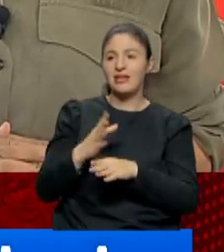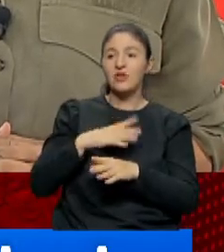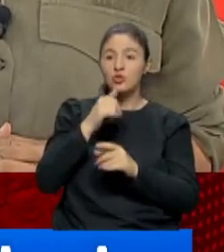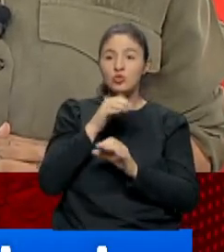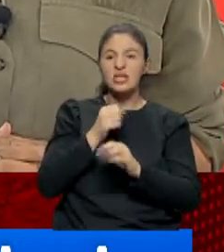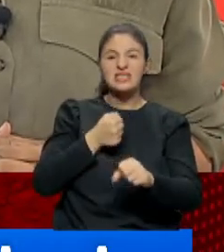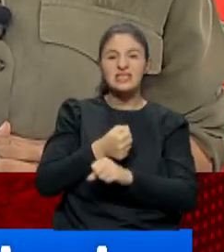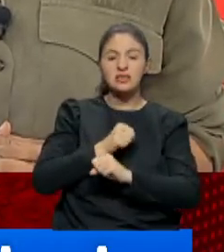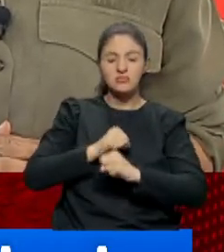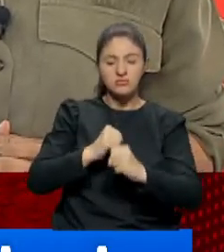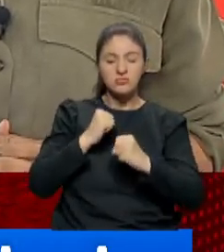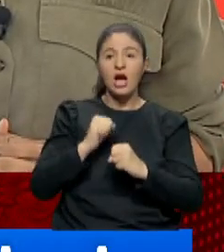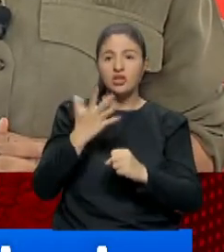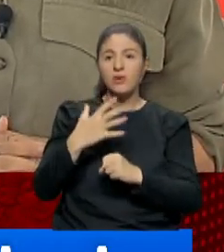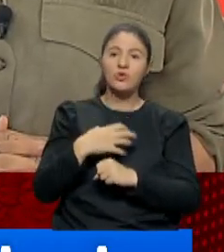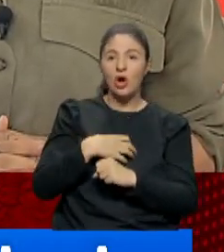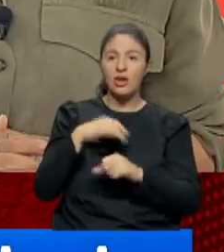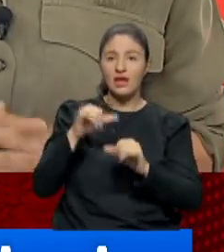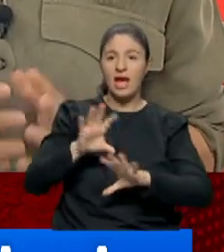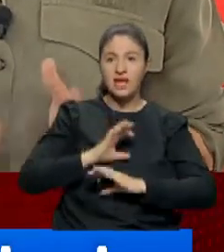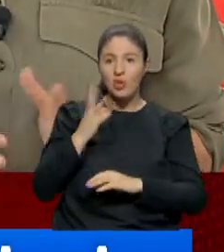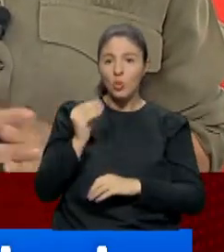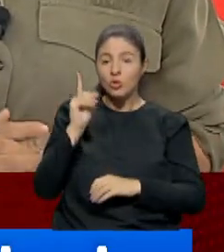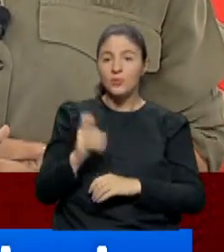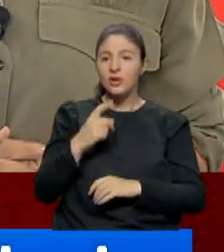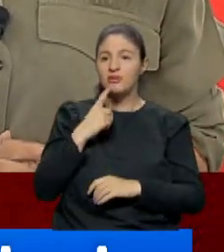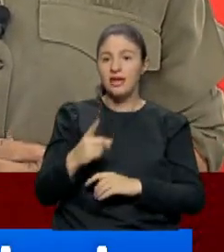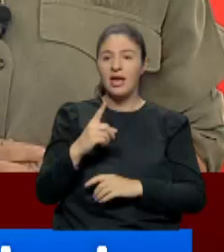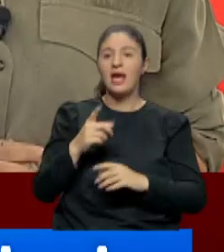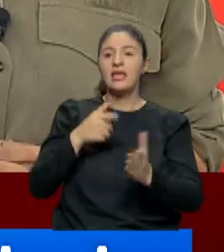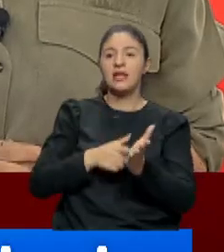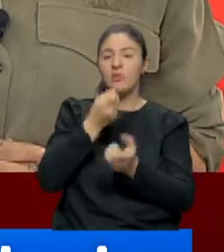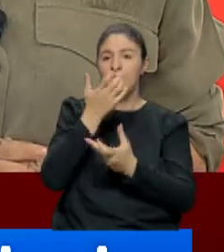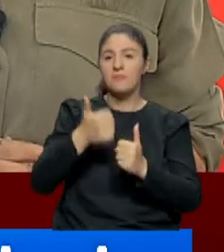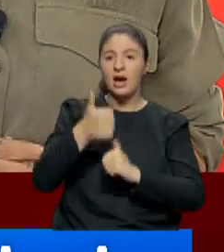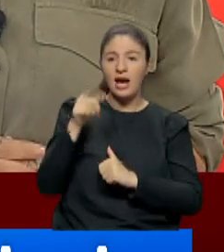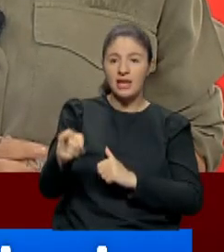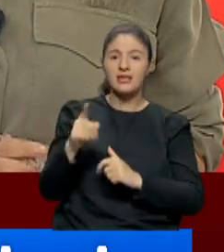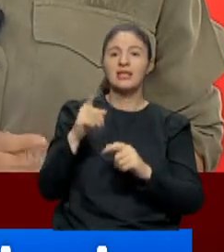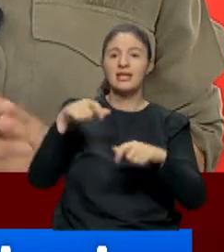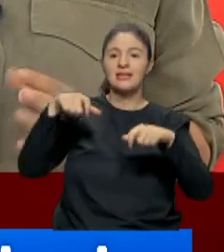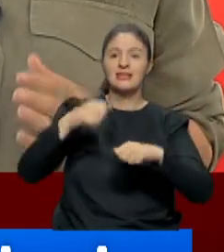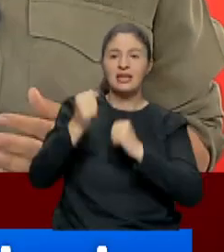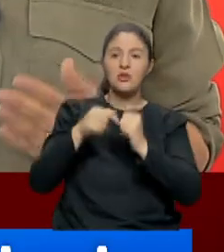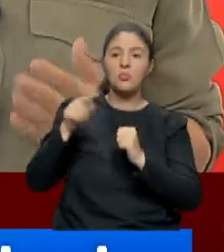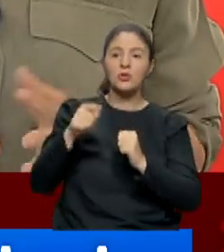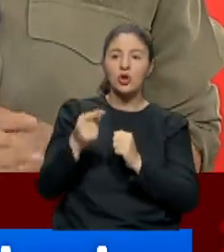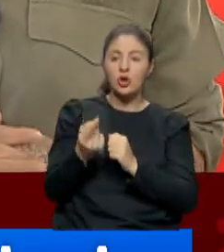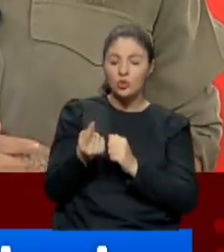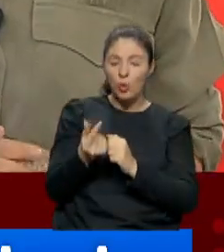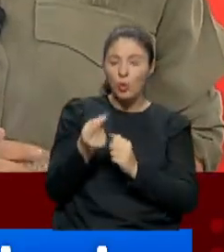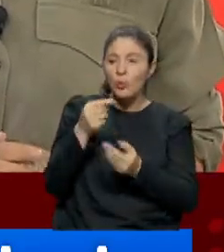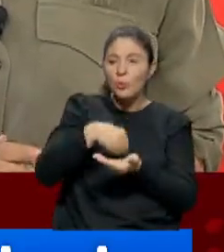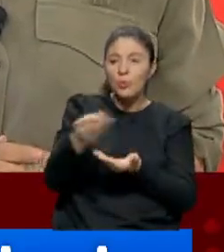kuraklığa dayanıklı olduğu için acaba Konya'da aynı etki alabilir miyiz diye tarım Orman Bakanlığı Konya tren tesislerinde bu tohumu